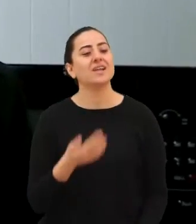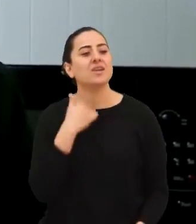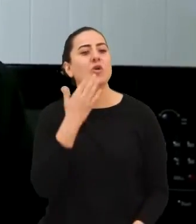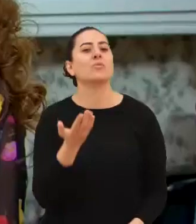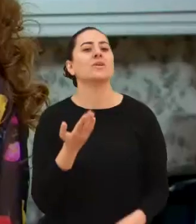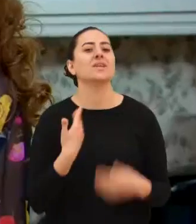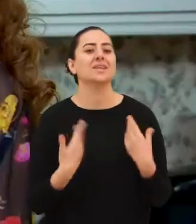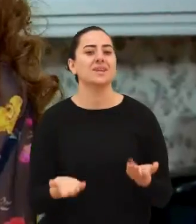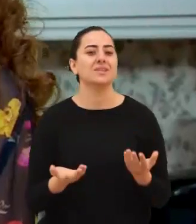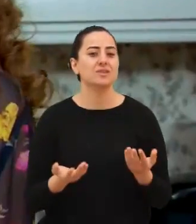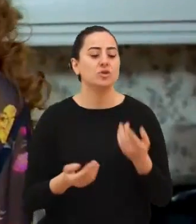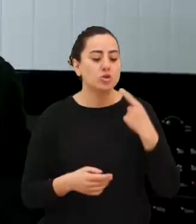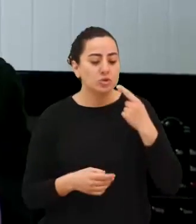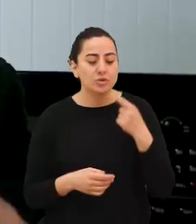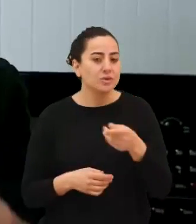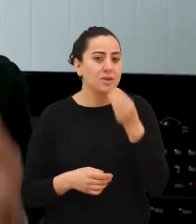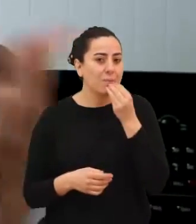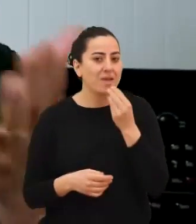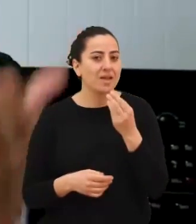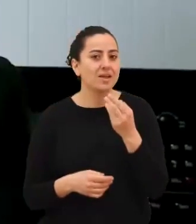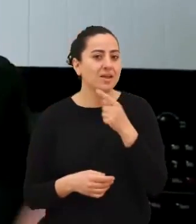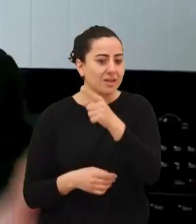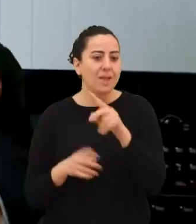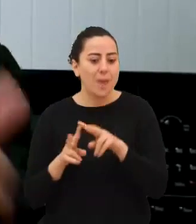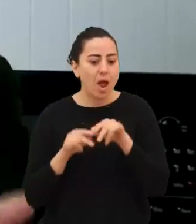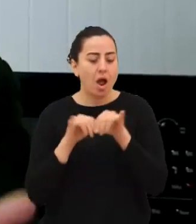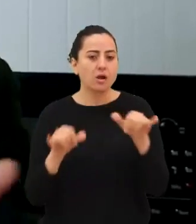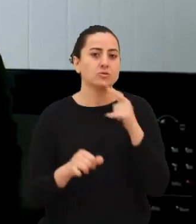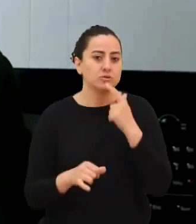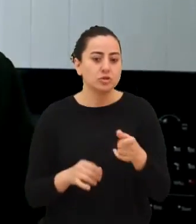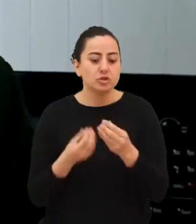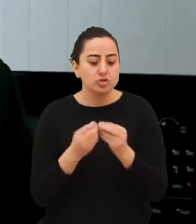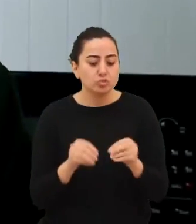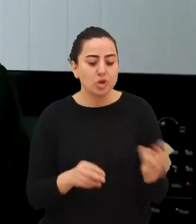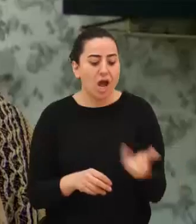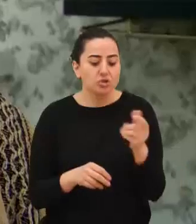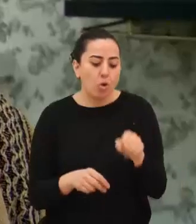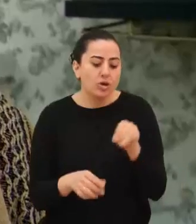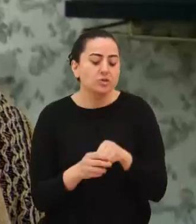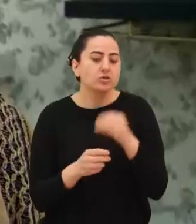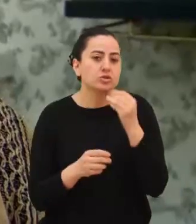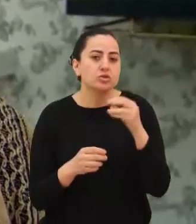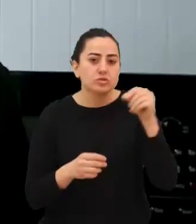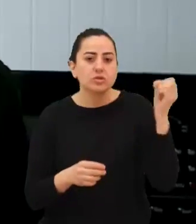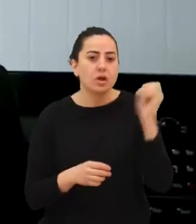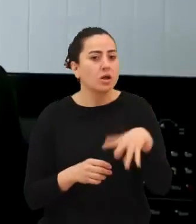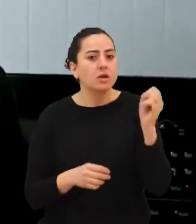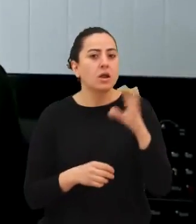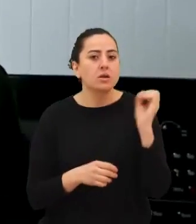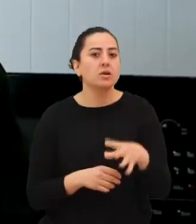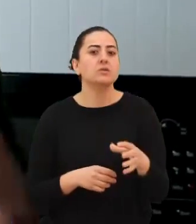ya Rüyam. Yemeği yapan kadın gibi Meryem Hanım da aynı onun gibi yumurta haşlıyormuş. Ya ne kadar tuz atarsan